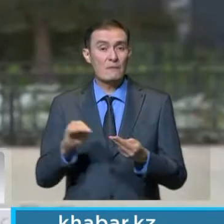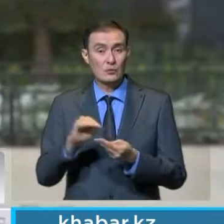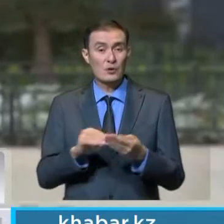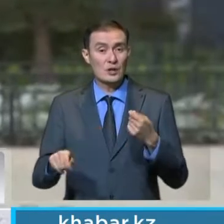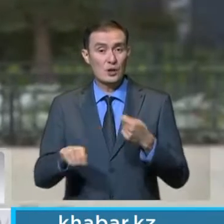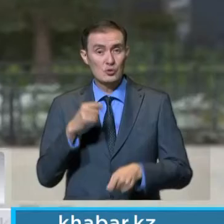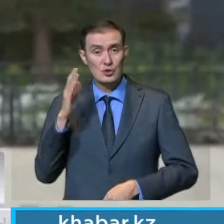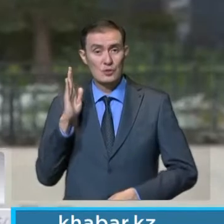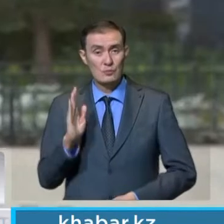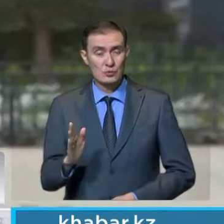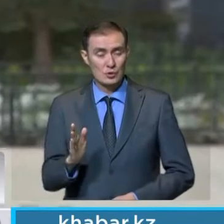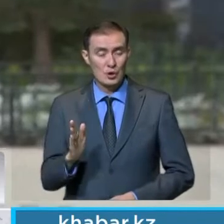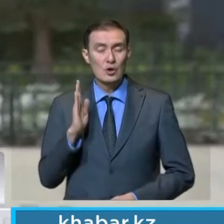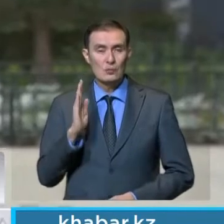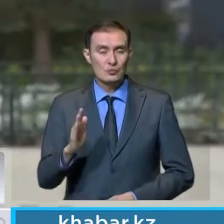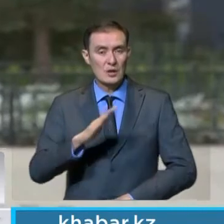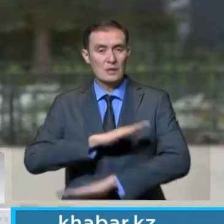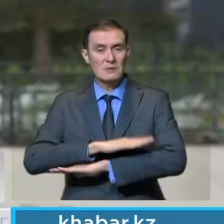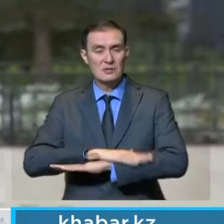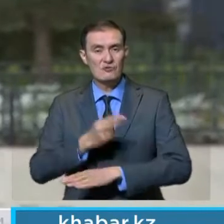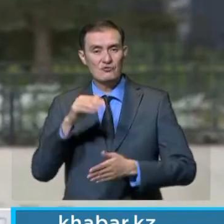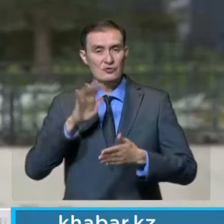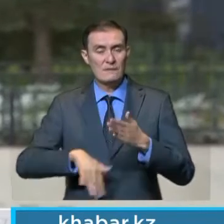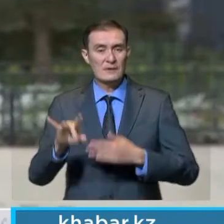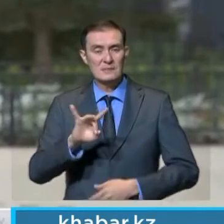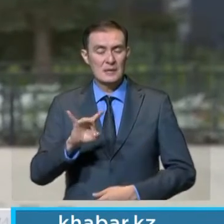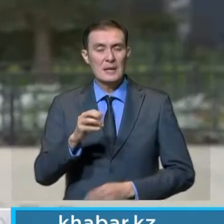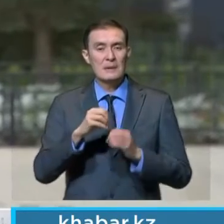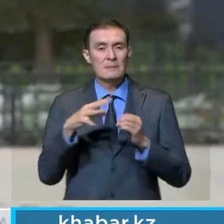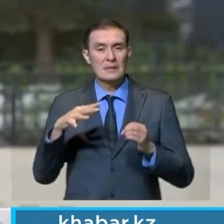нарушения уже будет административный штраф в размере 15 МРП в течение года.